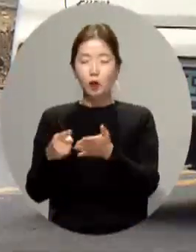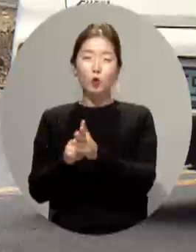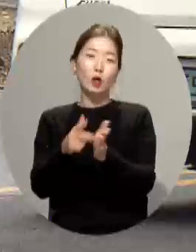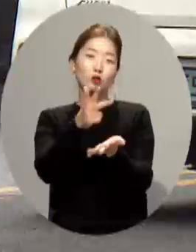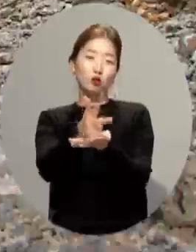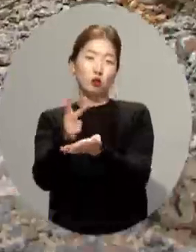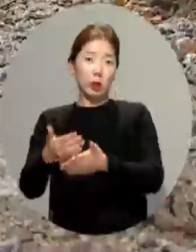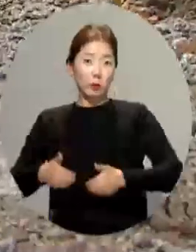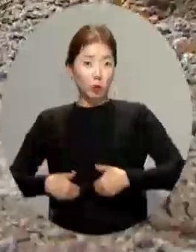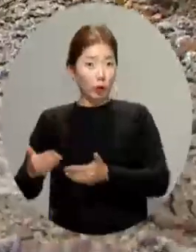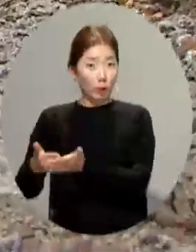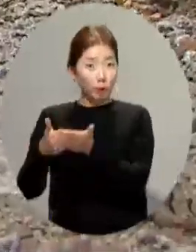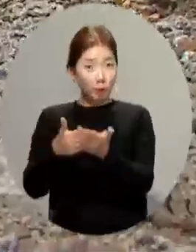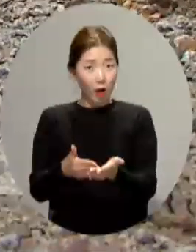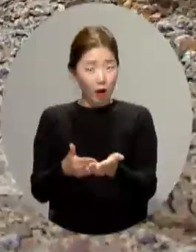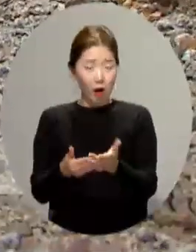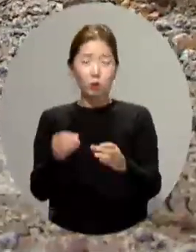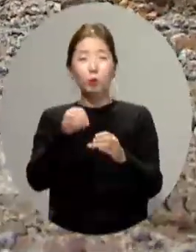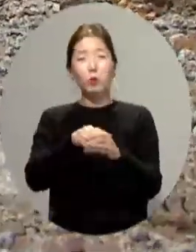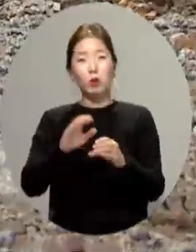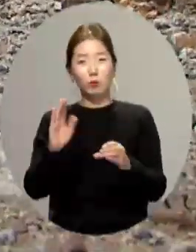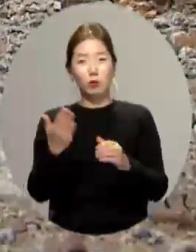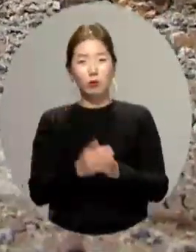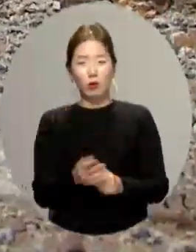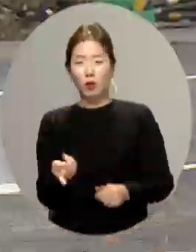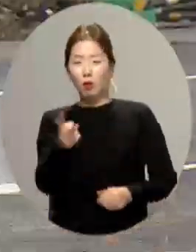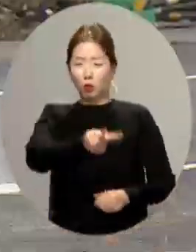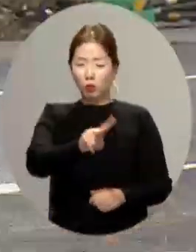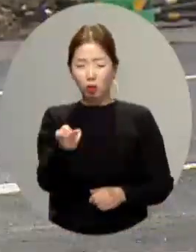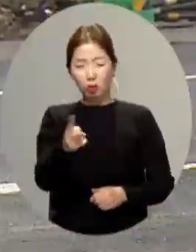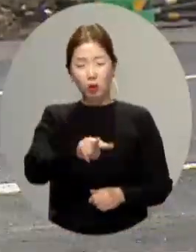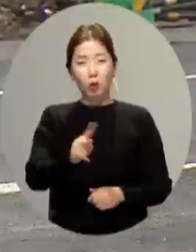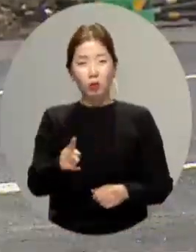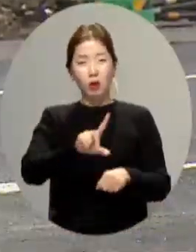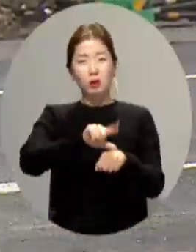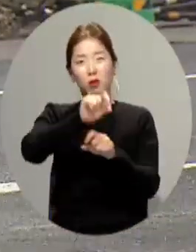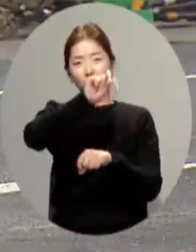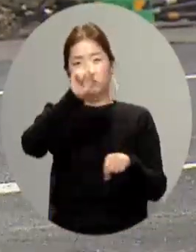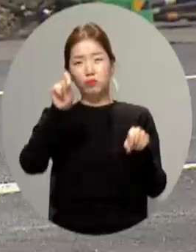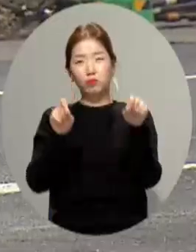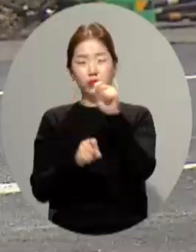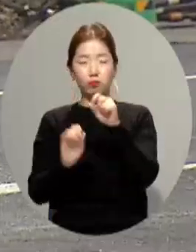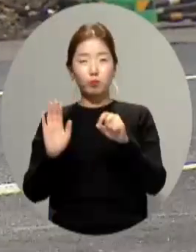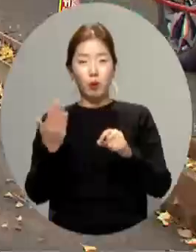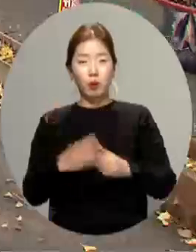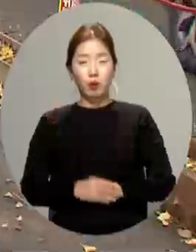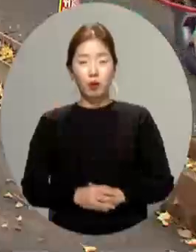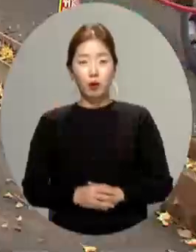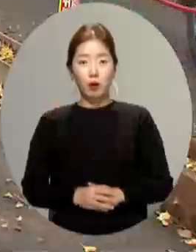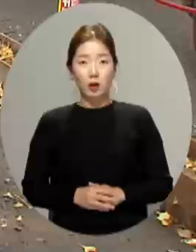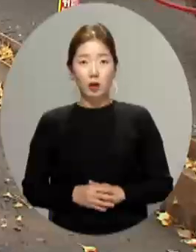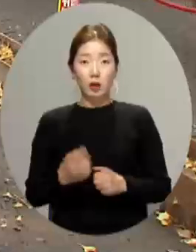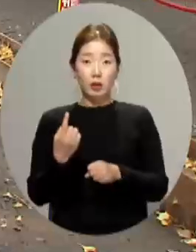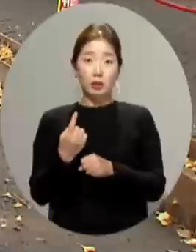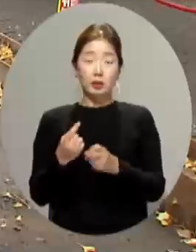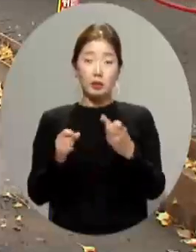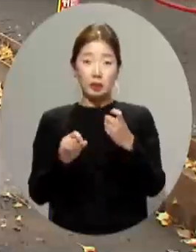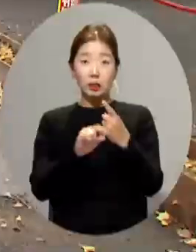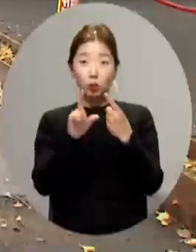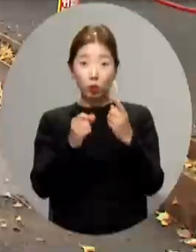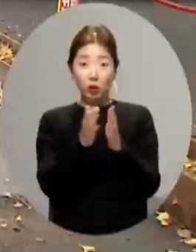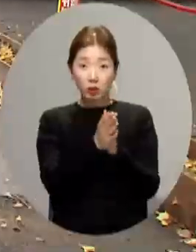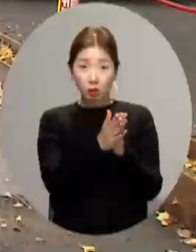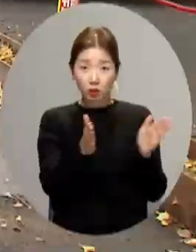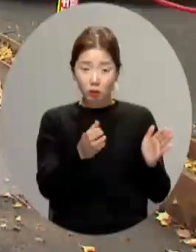주차 공간이 필요하다는 의견이 반영되면서 오락가락하다 시간을 허비한 겁니다. 지난해 1월 시작된